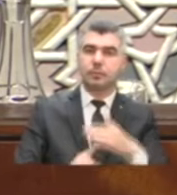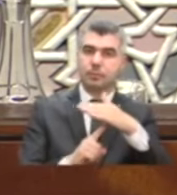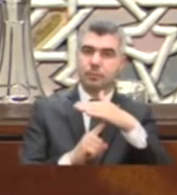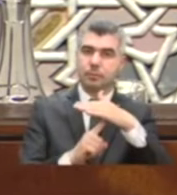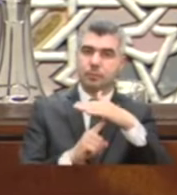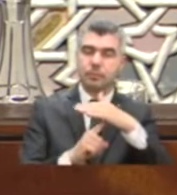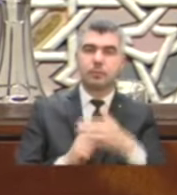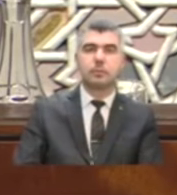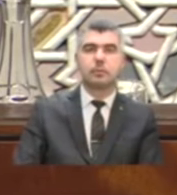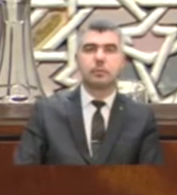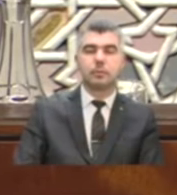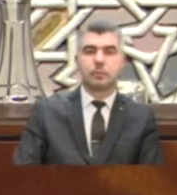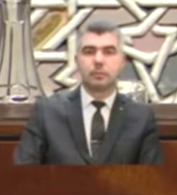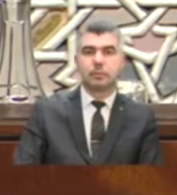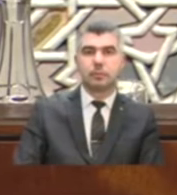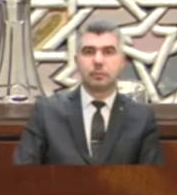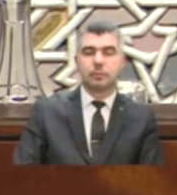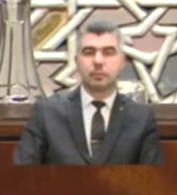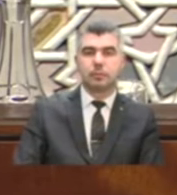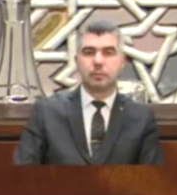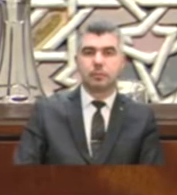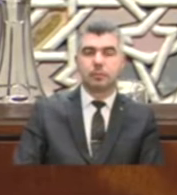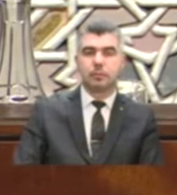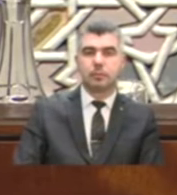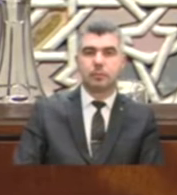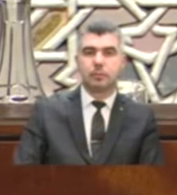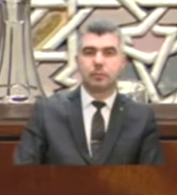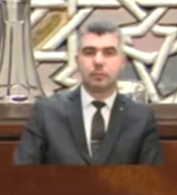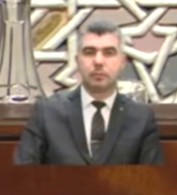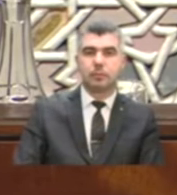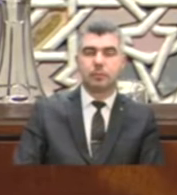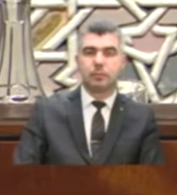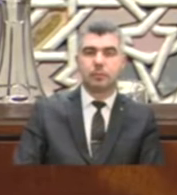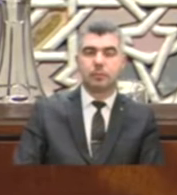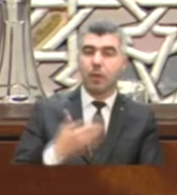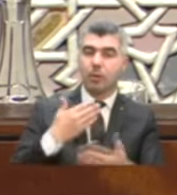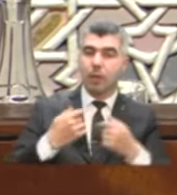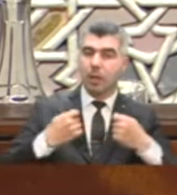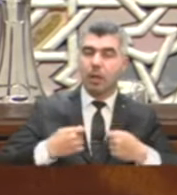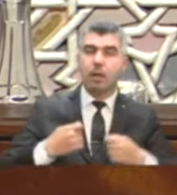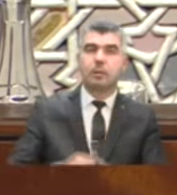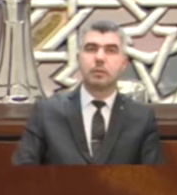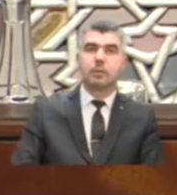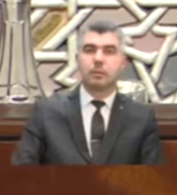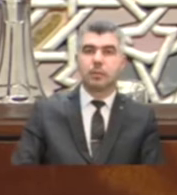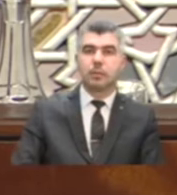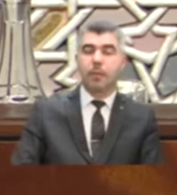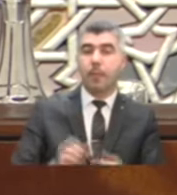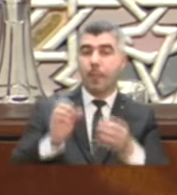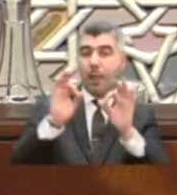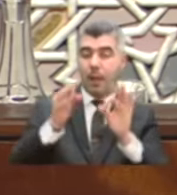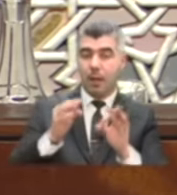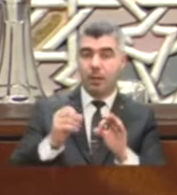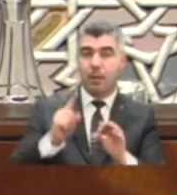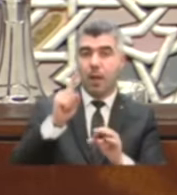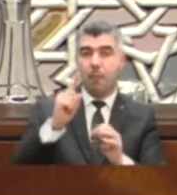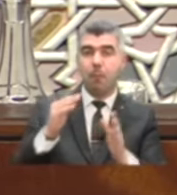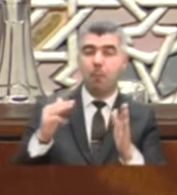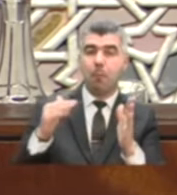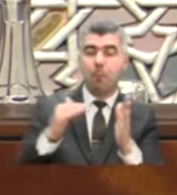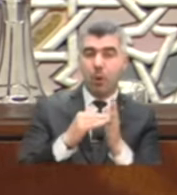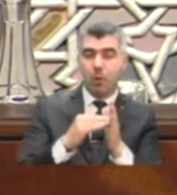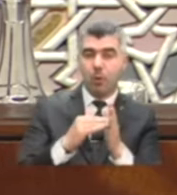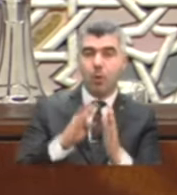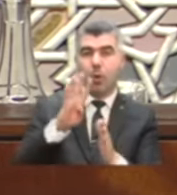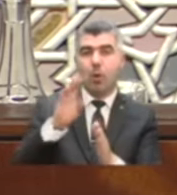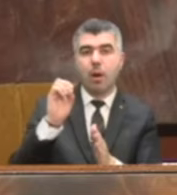نظام الاخت السيده النائبه نبيله منيب. تفضلي. رئيس هو العدد ديال 1,400,000،